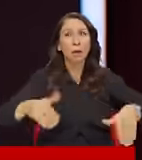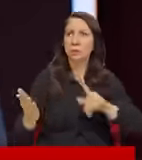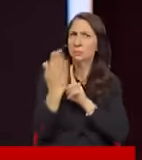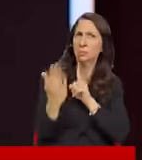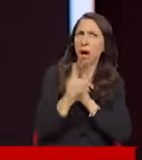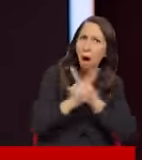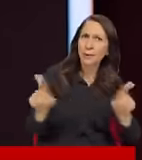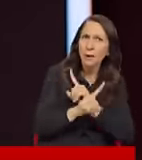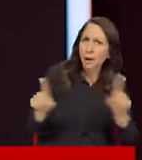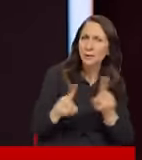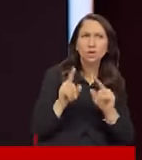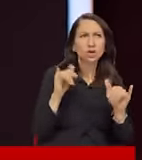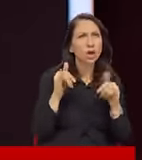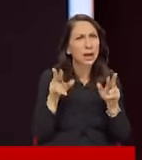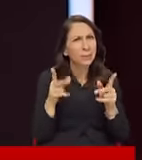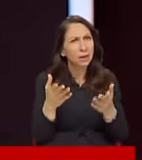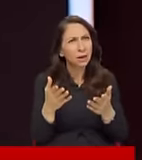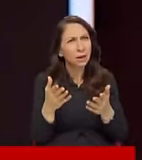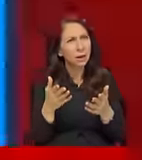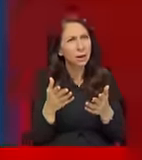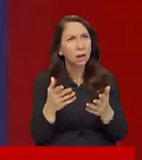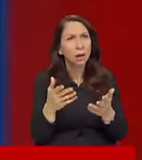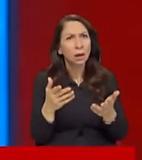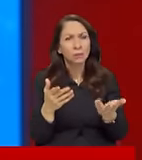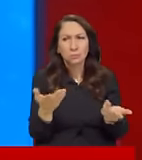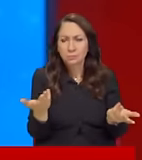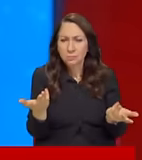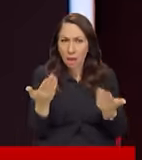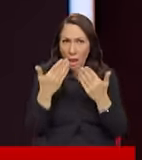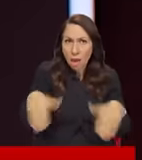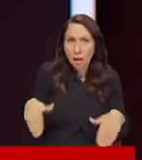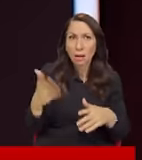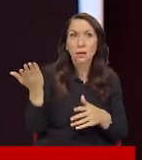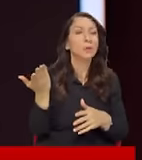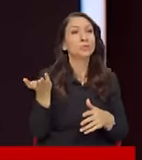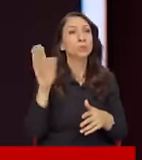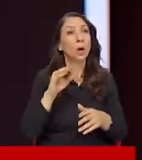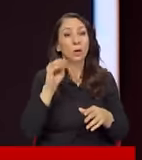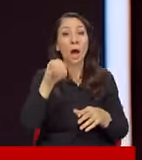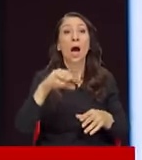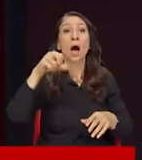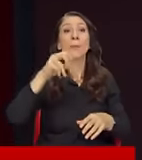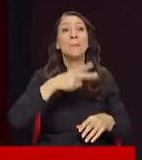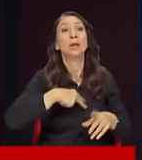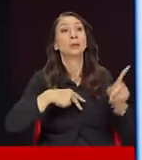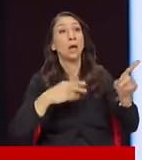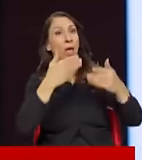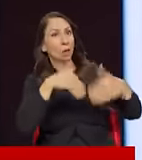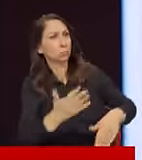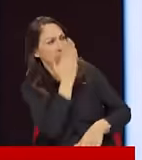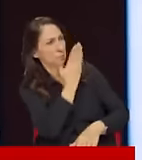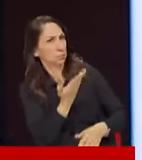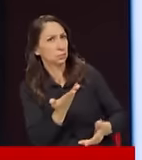ya. Aylarca. Şaka gibi yani. Üsküdar'da belediye araçlarını hatırlıyoruz. Engelledik. Daha sonra koyarken AK Partili belediyeler